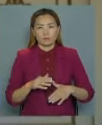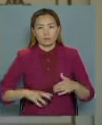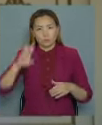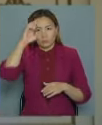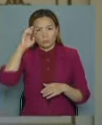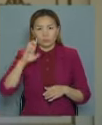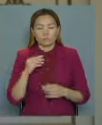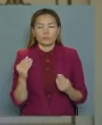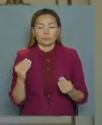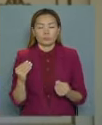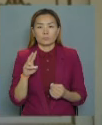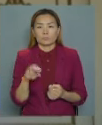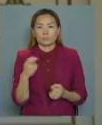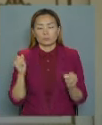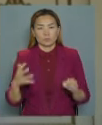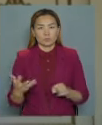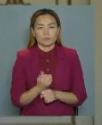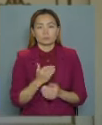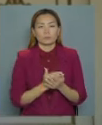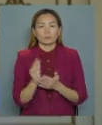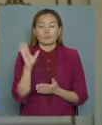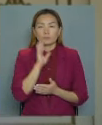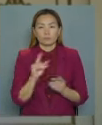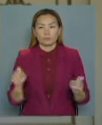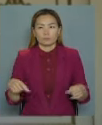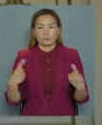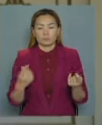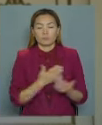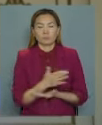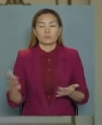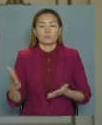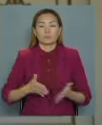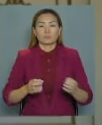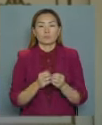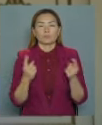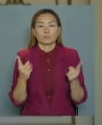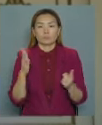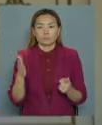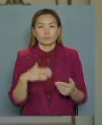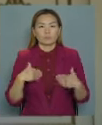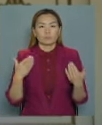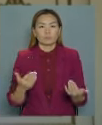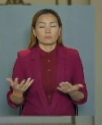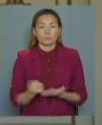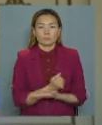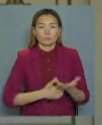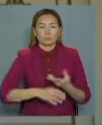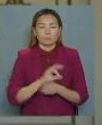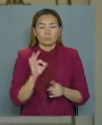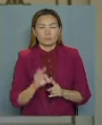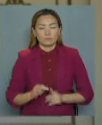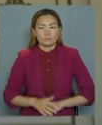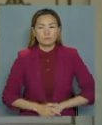Государство с высокообразованной нацией может достичь высоких результатов в развитии. Пусть ваши пути всегда будут открыты. Я желаю вам достичь всех поставленных